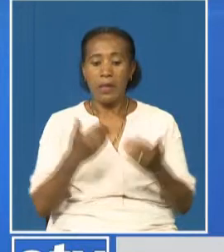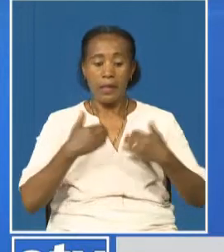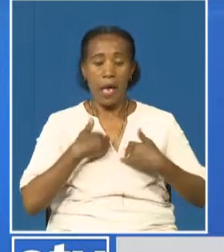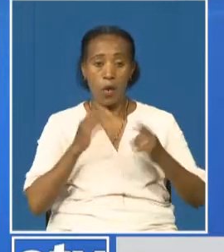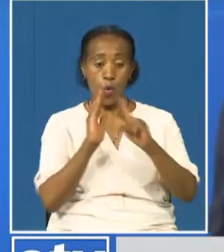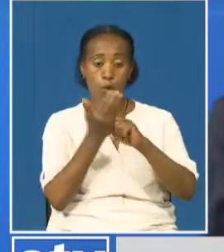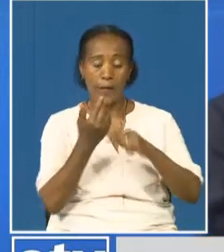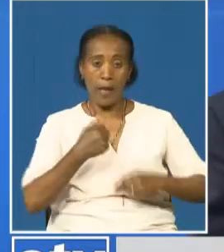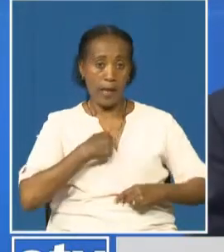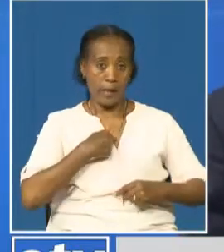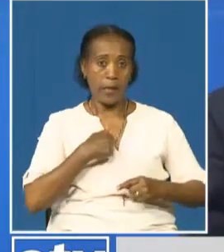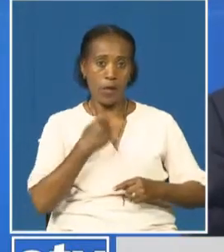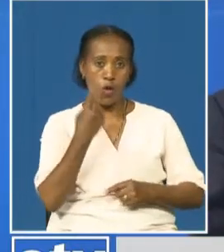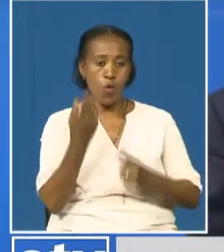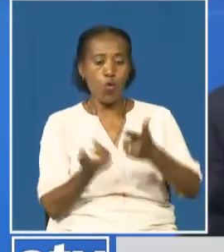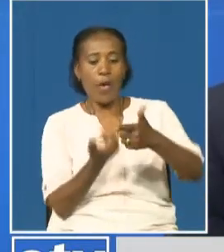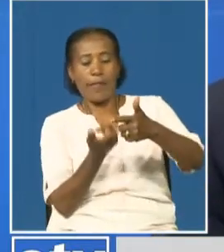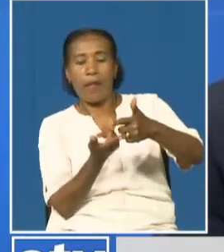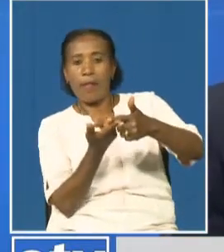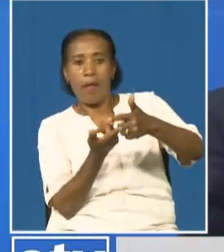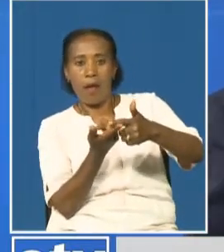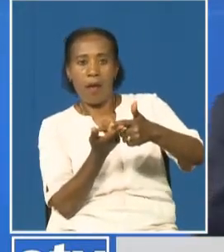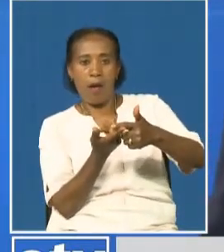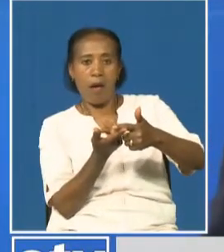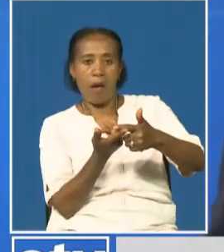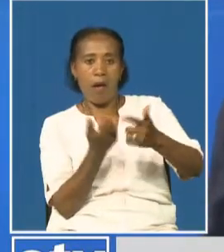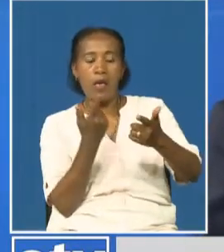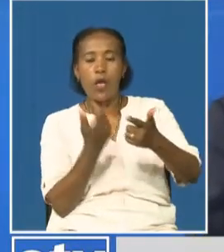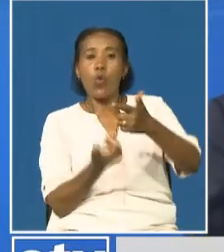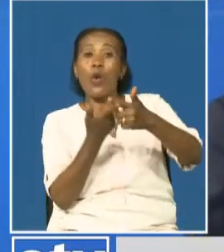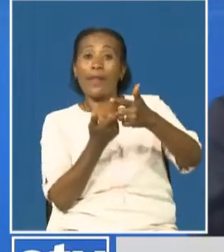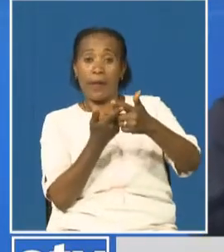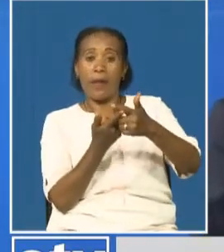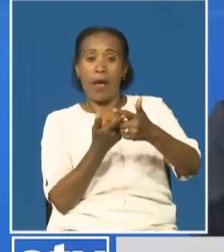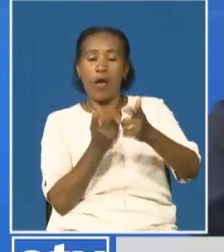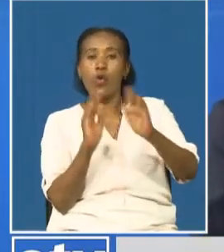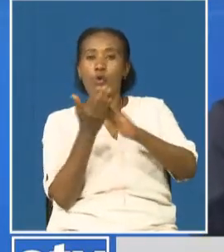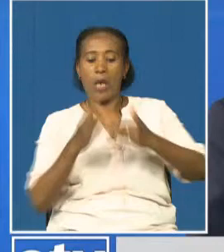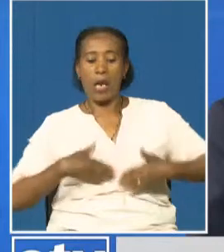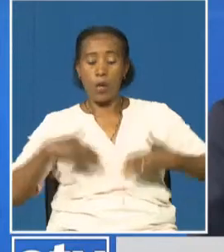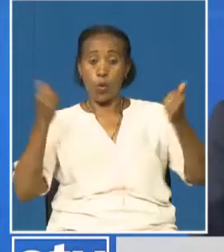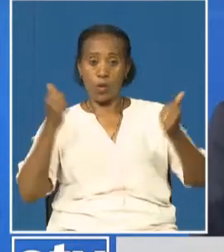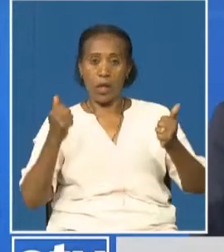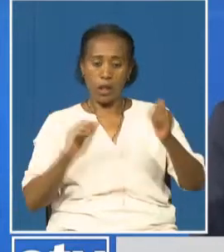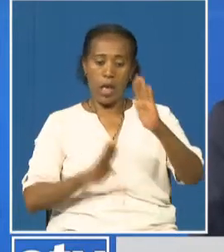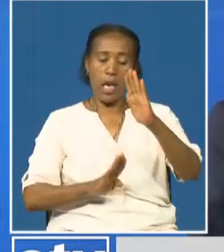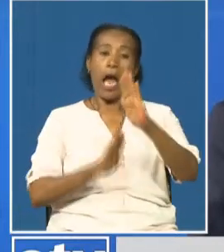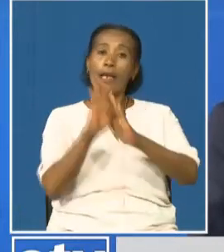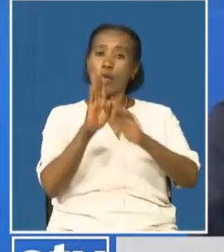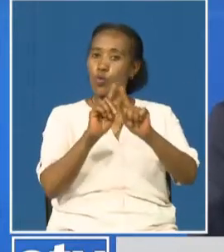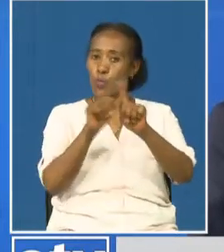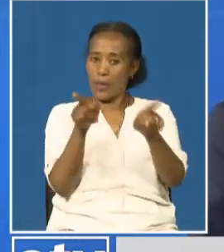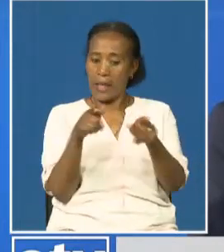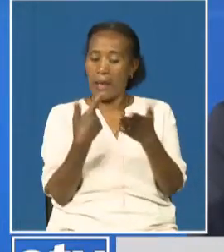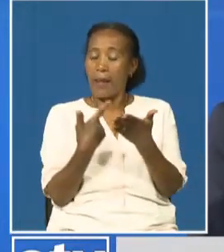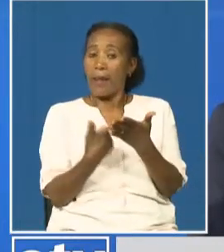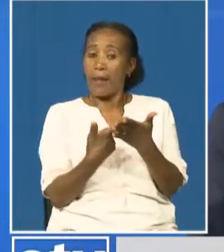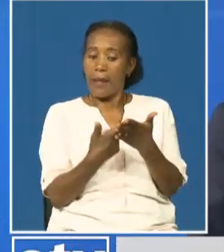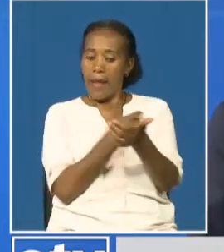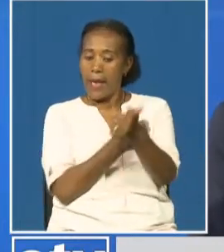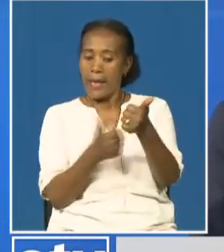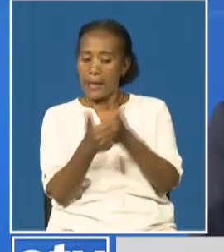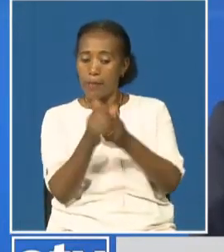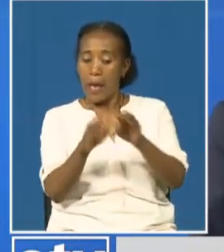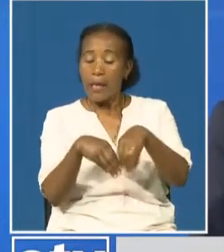ያለው ሁኔታ እኔ ይሄ ሁለተኛ it's not a priority የሚል እንትን አለ ለወጣቶቹ ለአዳጊዎቹ በተለይ ይሄ